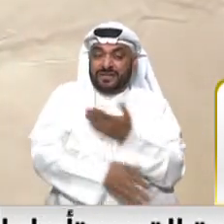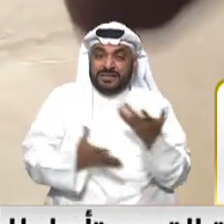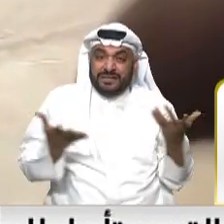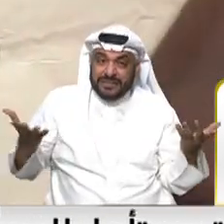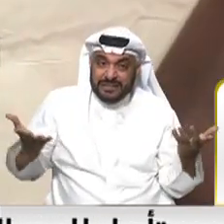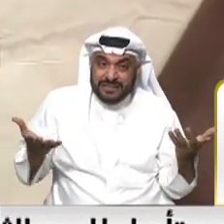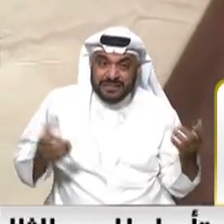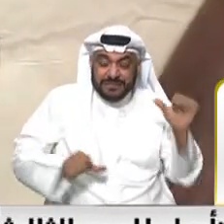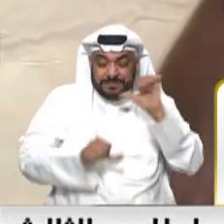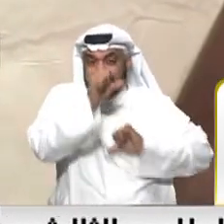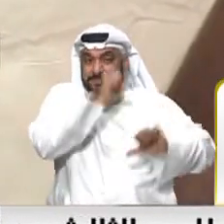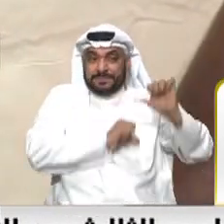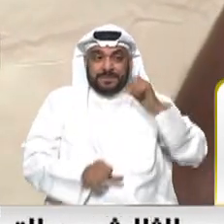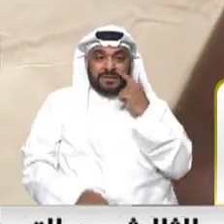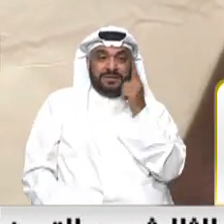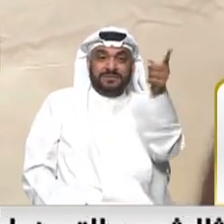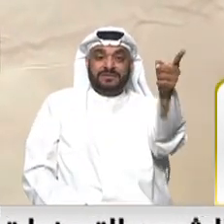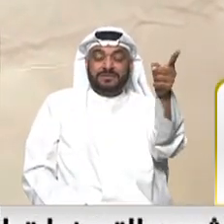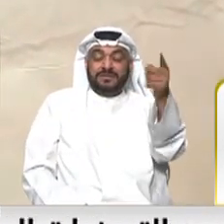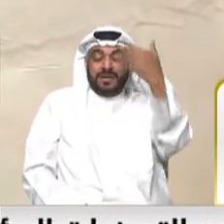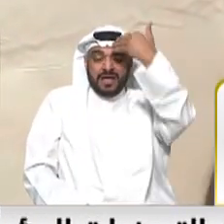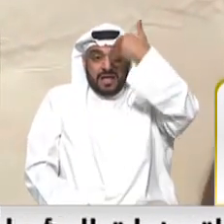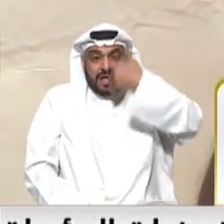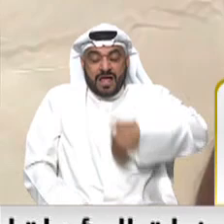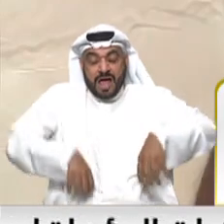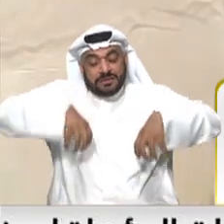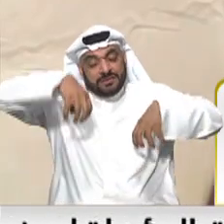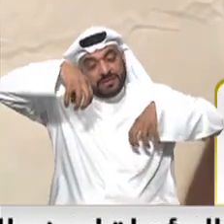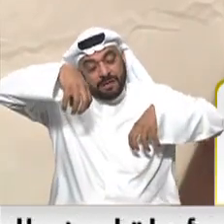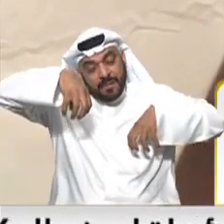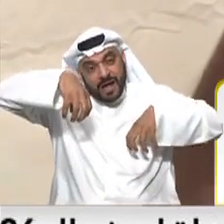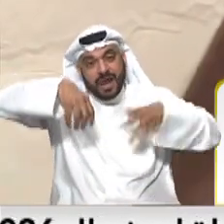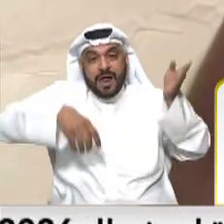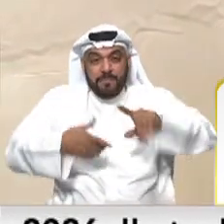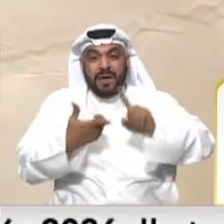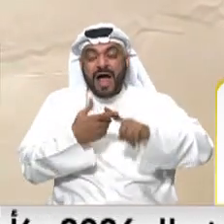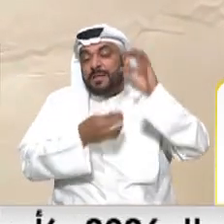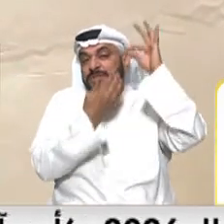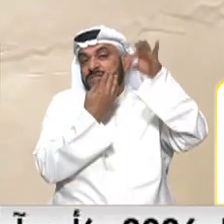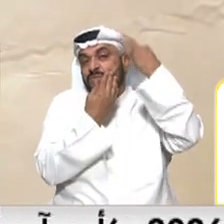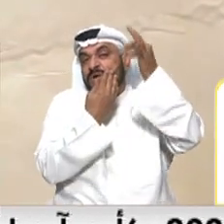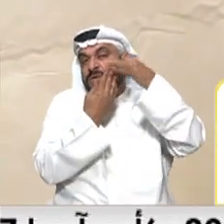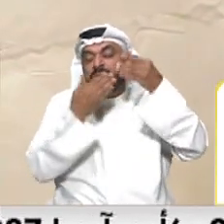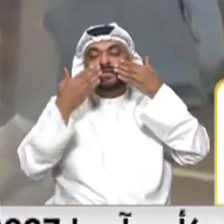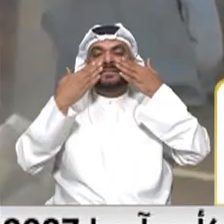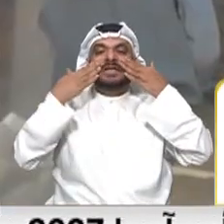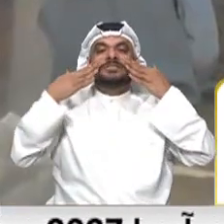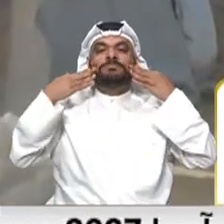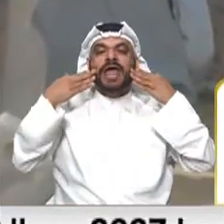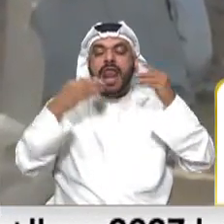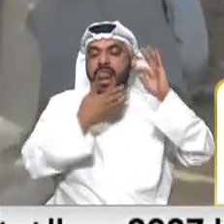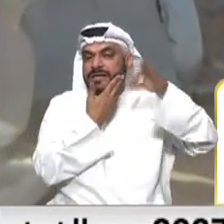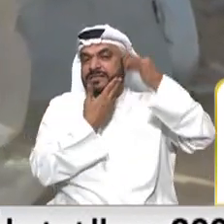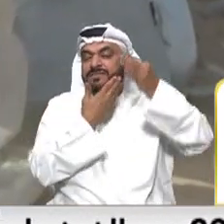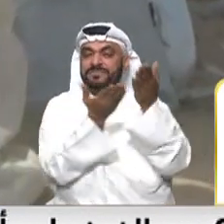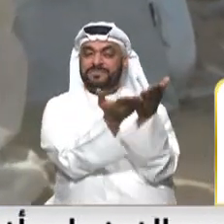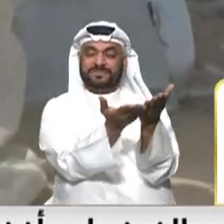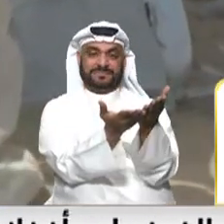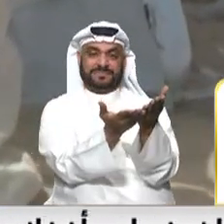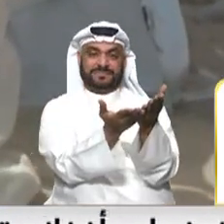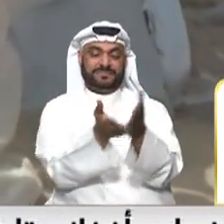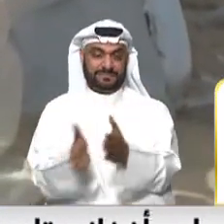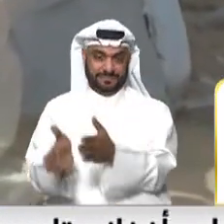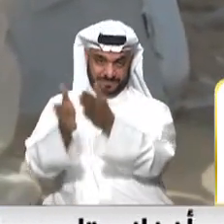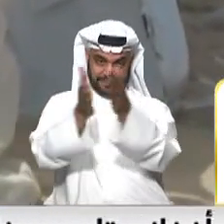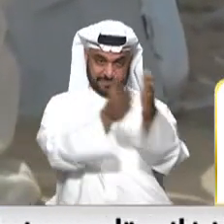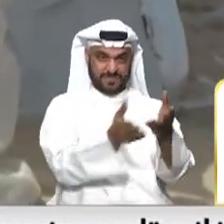تجميل وهي متحسسه كثير، خايف قاعد بتطيح تحكي لنا اولادي بخافوا مني اولادي بخافوا مني. ووسط